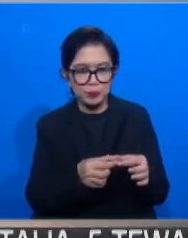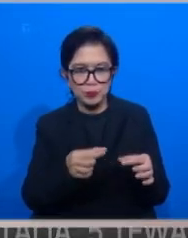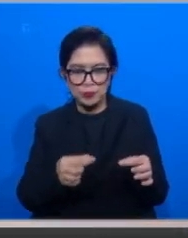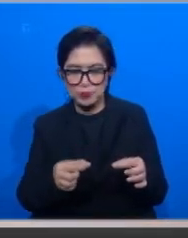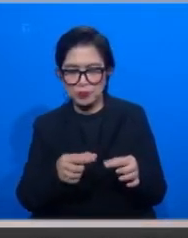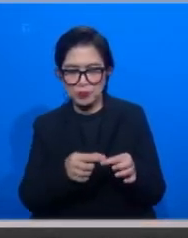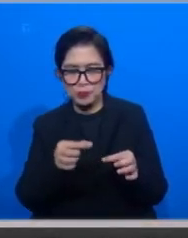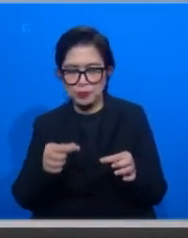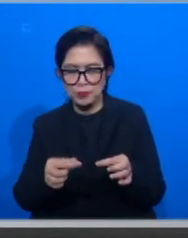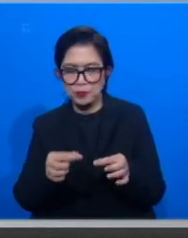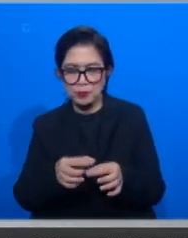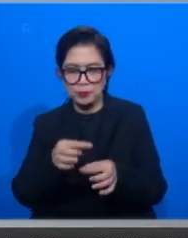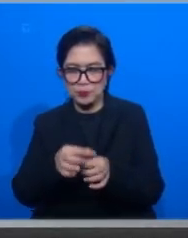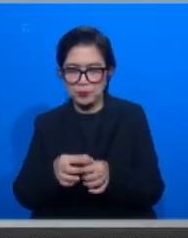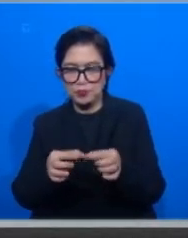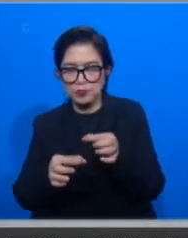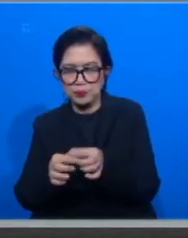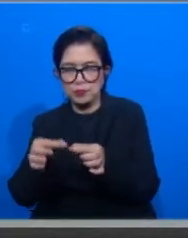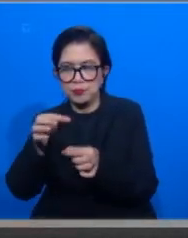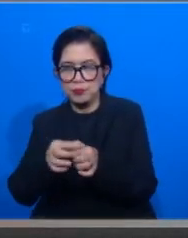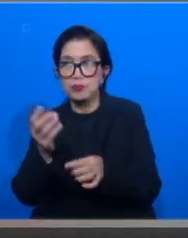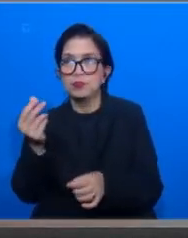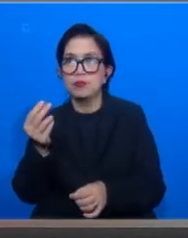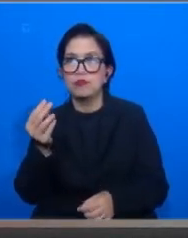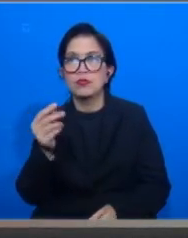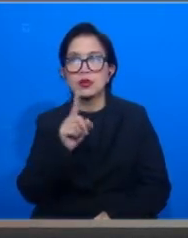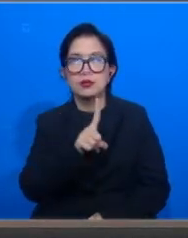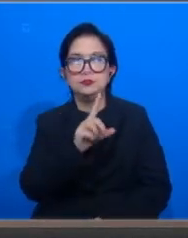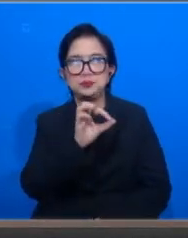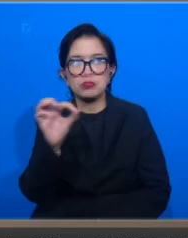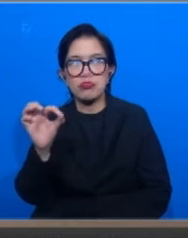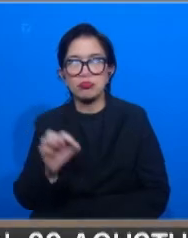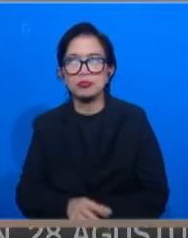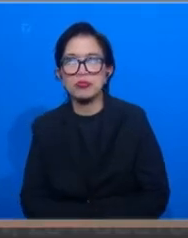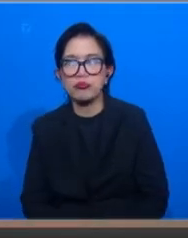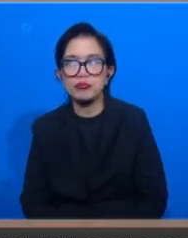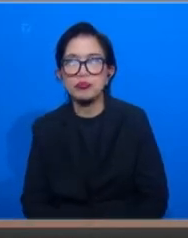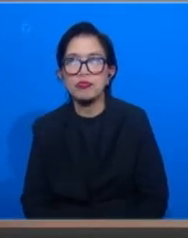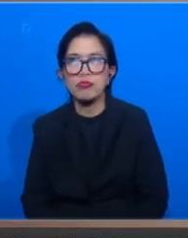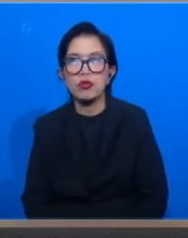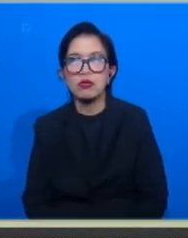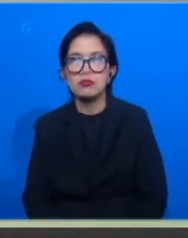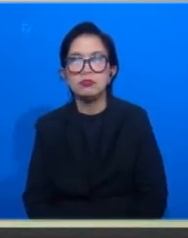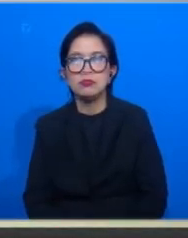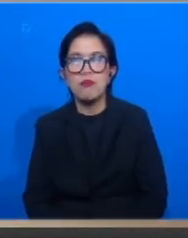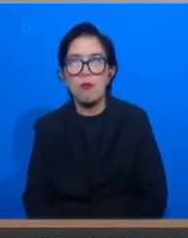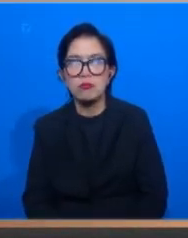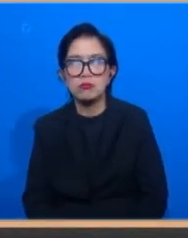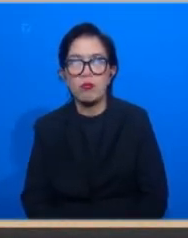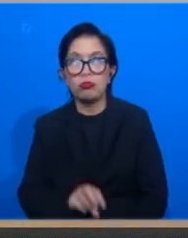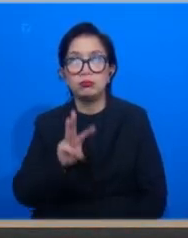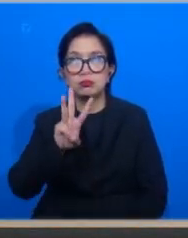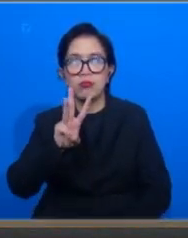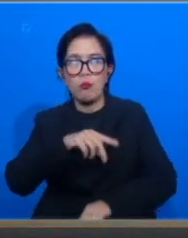R1000 yang dibawa oleh pelanggan untuk membeli motor matic model keluaran terbaru setelah dihitung selama 3